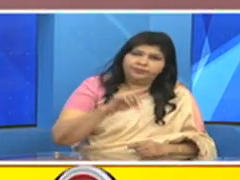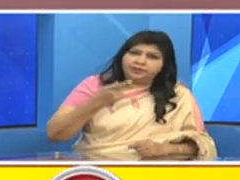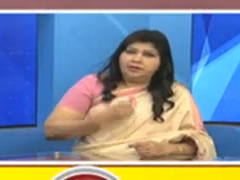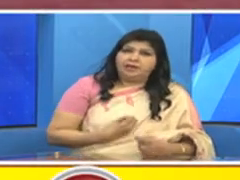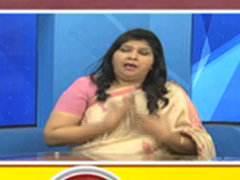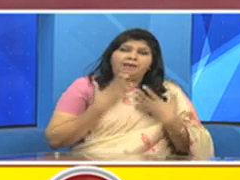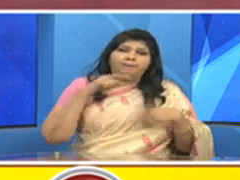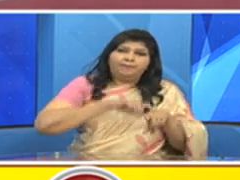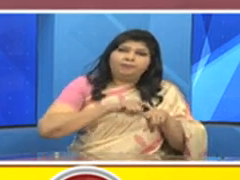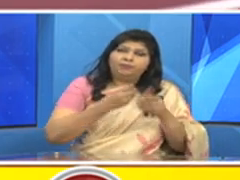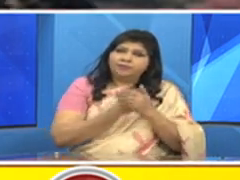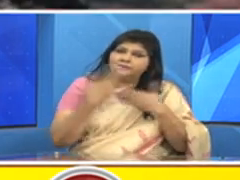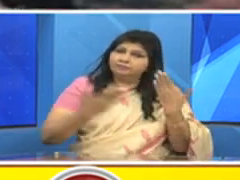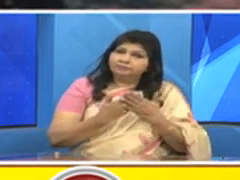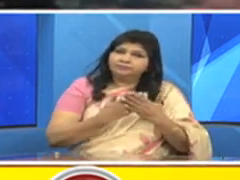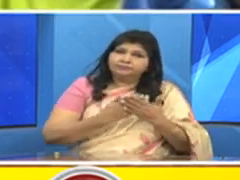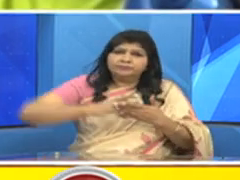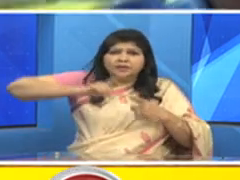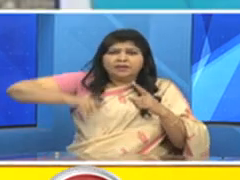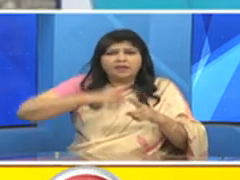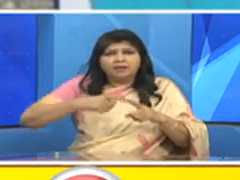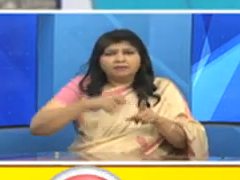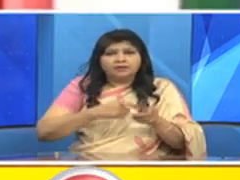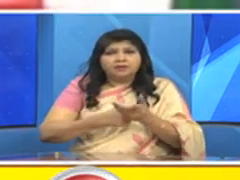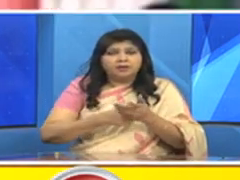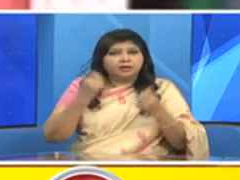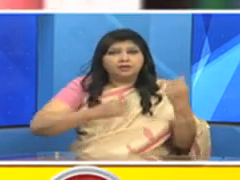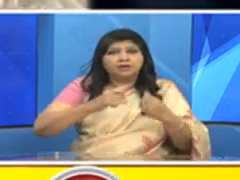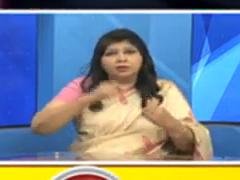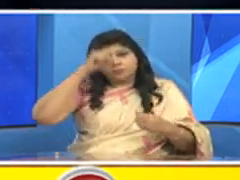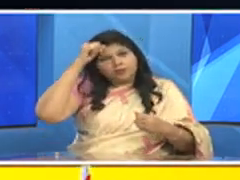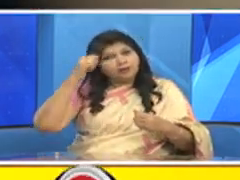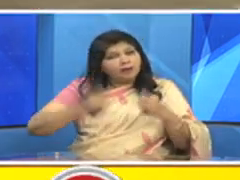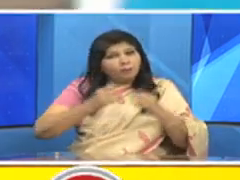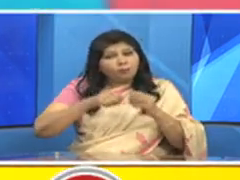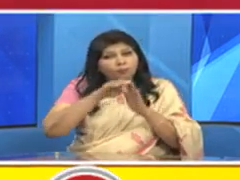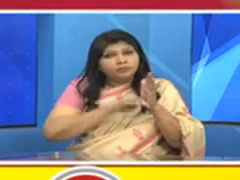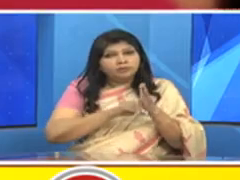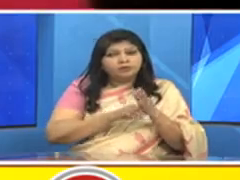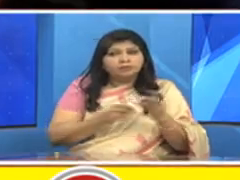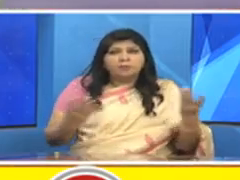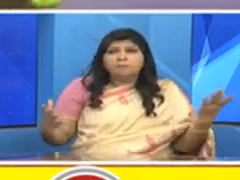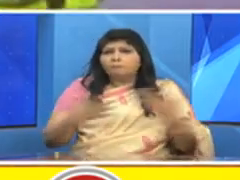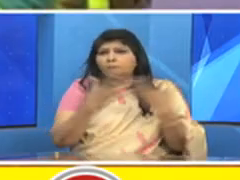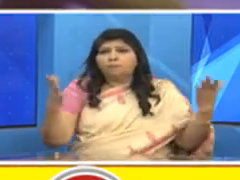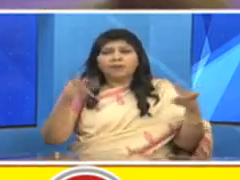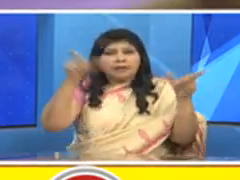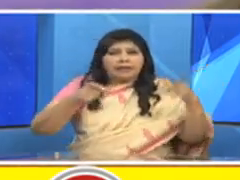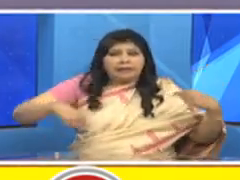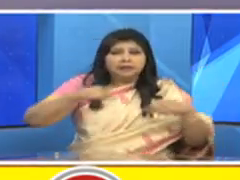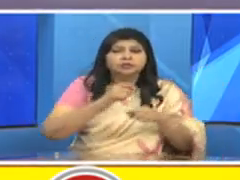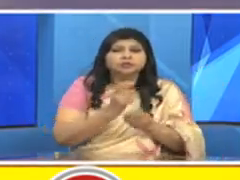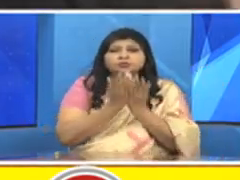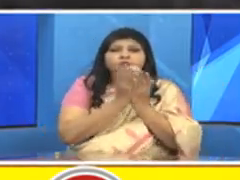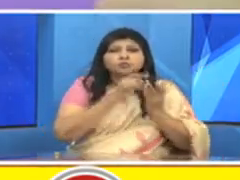सुखद है कि साल दर साल खेलो इंडिया गेम्स में खिलाड़ियों की भागीदारी बढ़ रही है। यह बताता है कि स्कूली